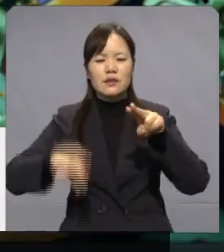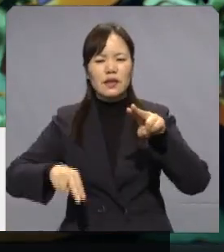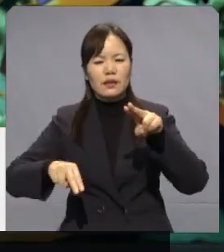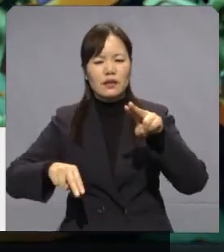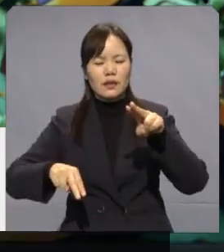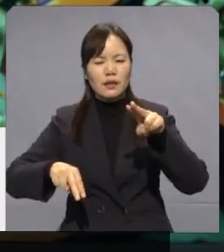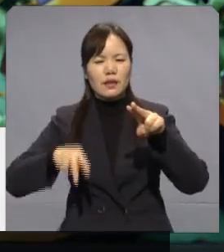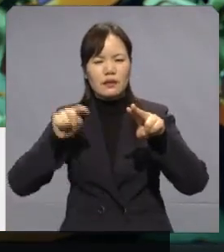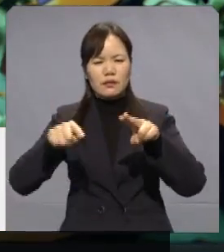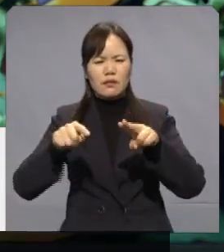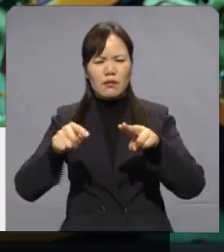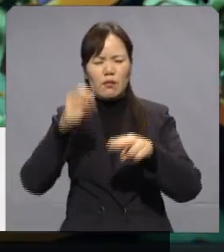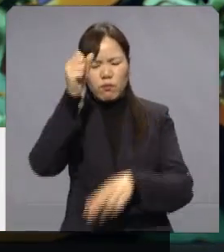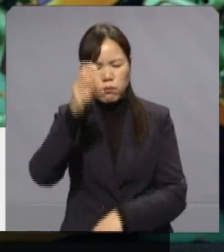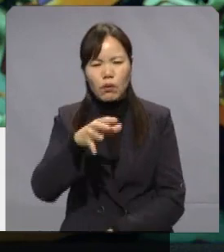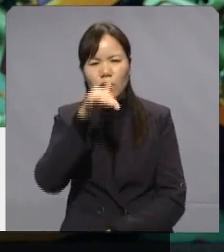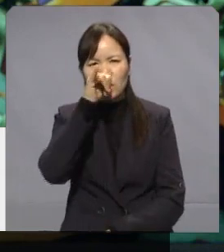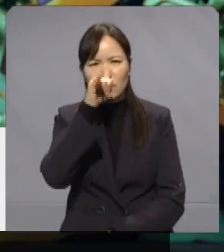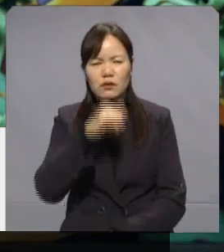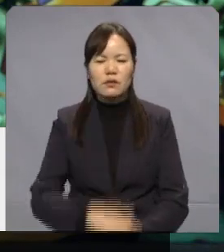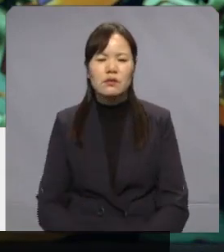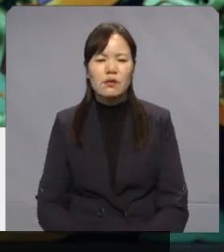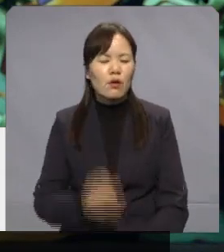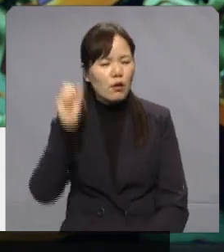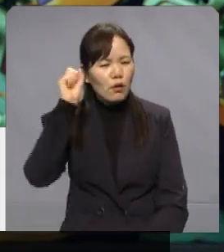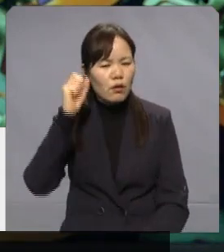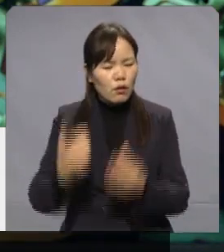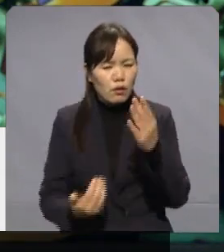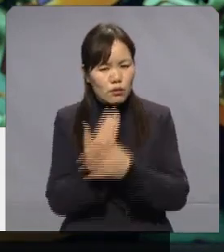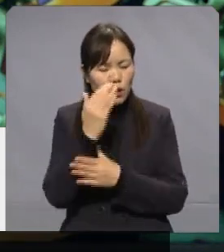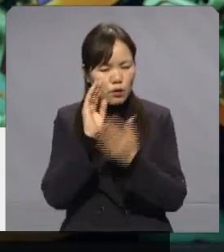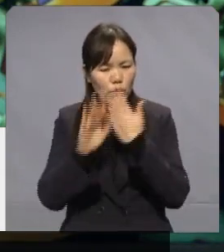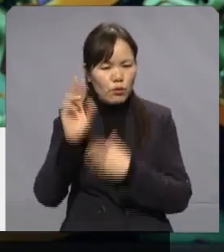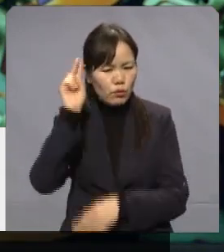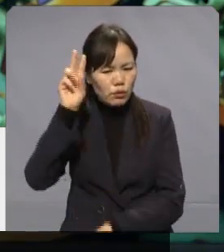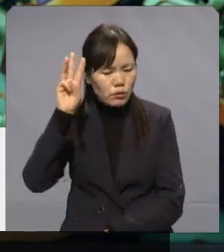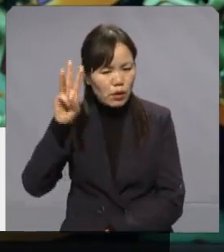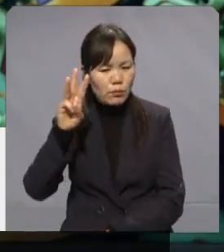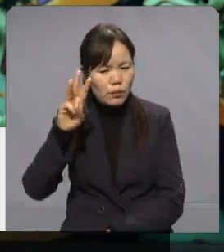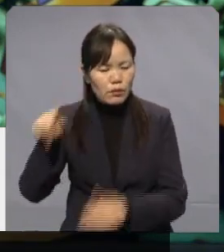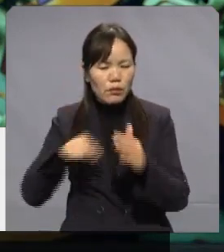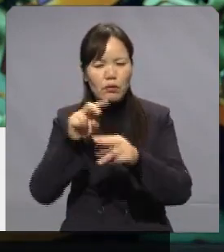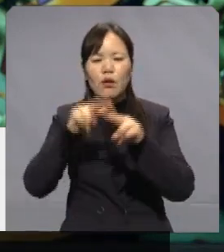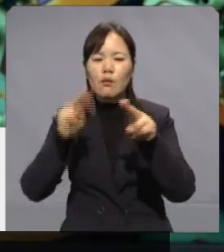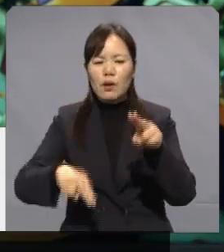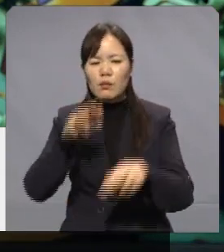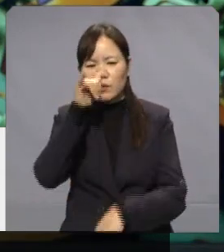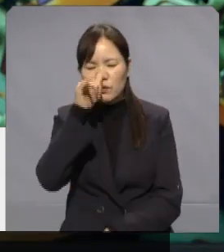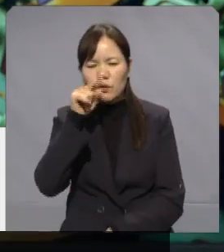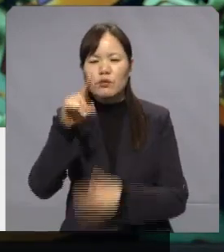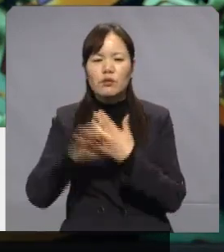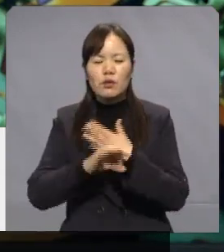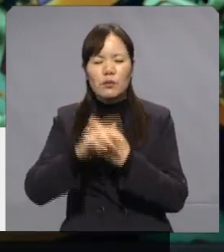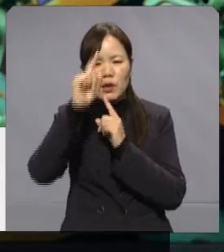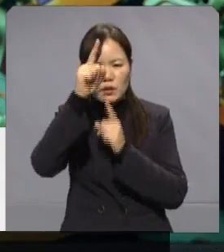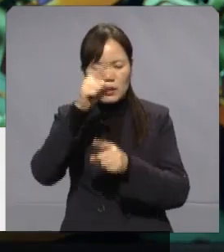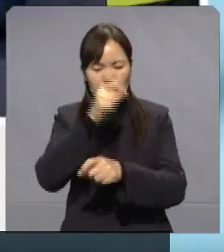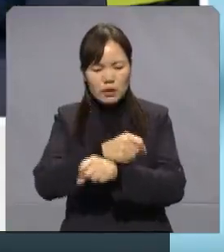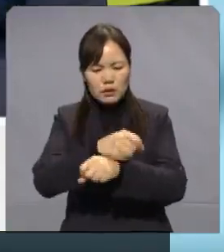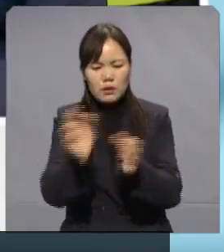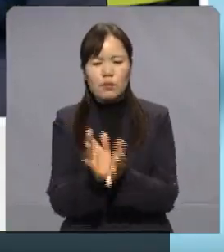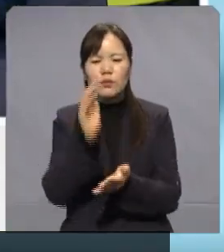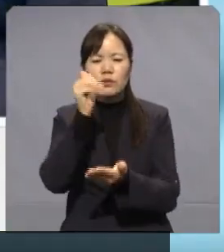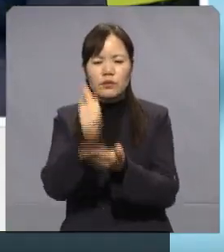것들은 사실 많이 있었던 일입니다. 2, 3일 내로 하지 않습니까? 그렇죠. 당일에 발표하기도 하고요. 그렇죠. 그렇게 본다면은 이상민 행안부 장관의 자진